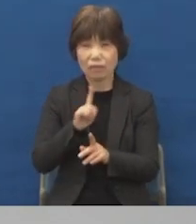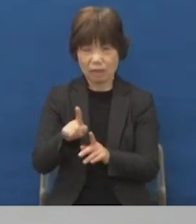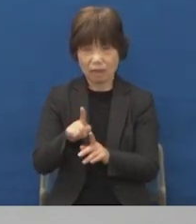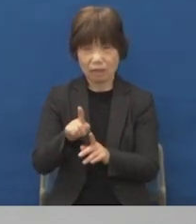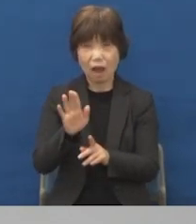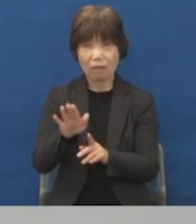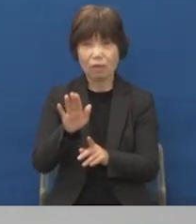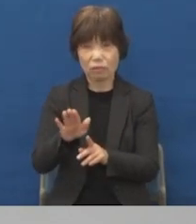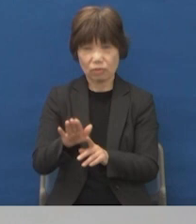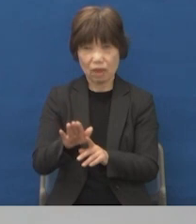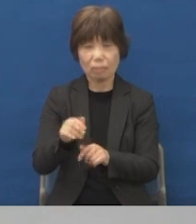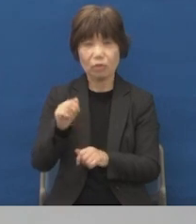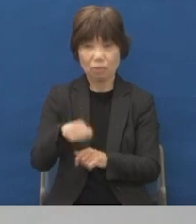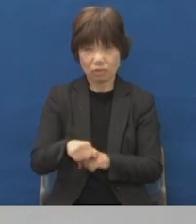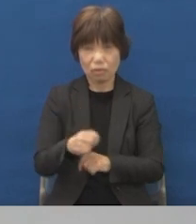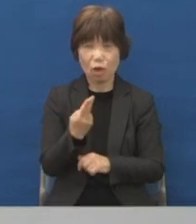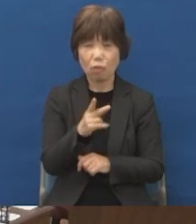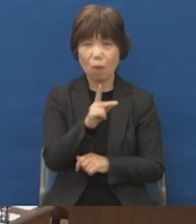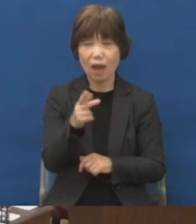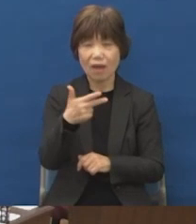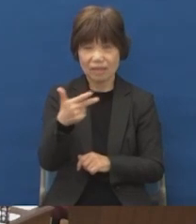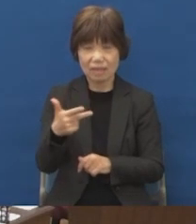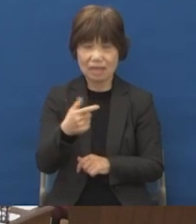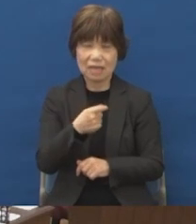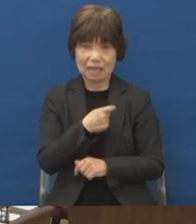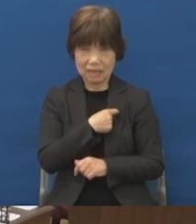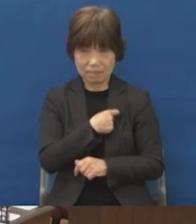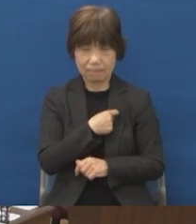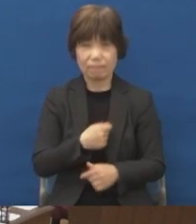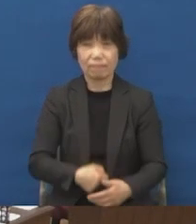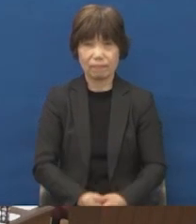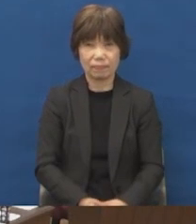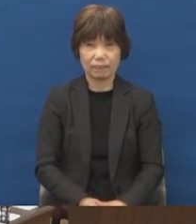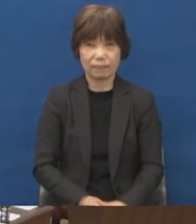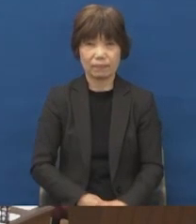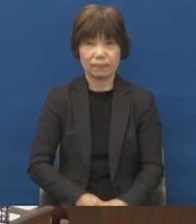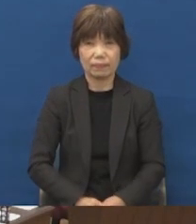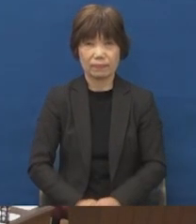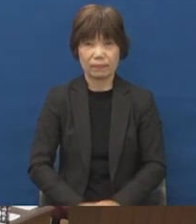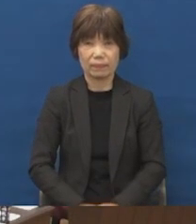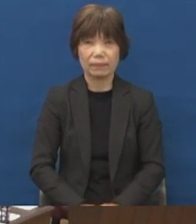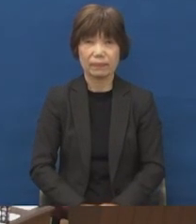します。富樫豊議員。富樫議員。